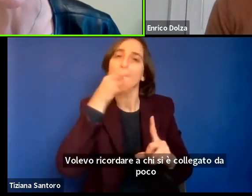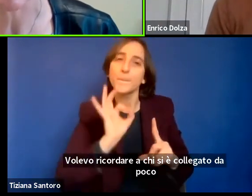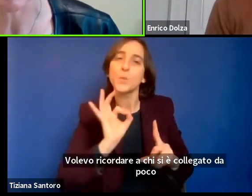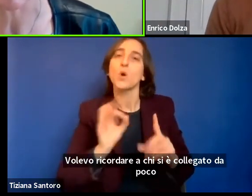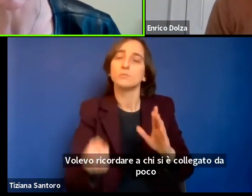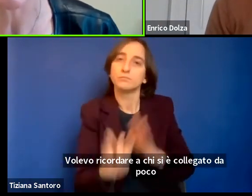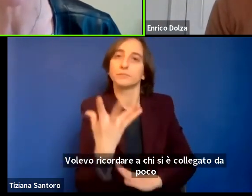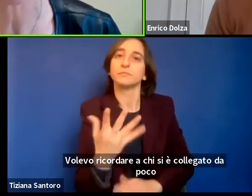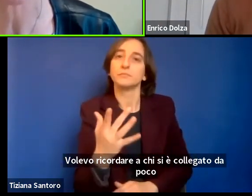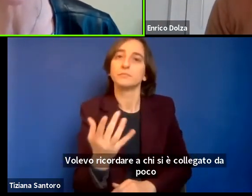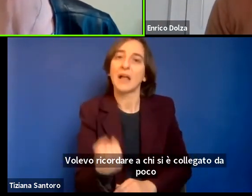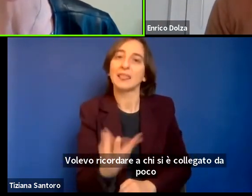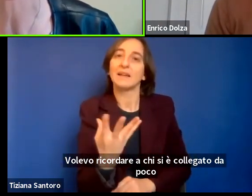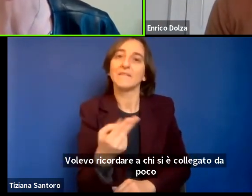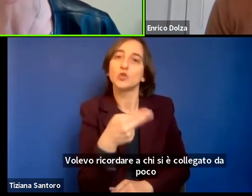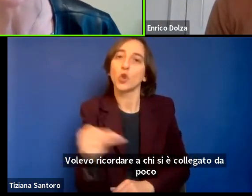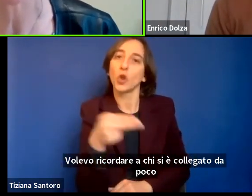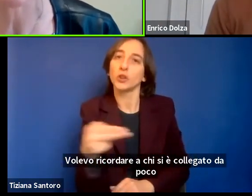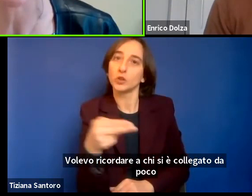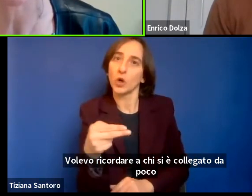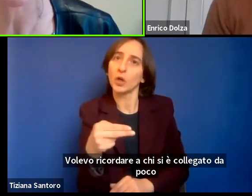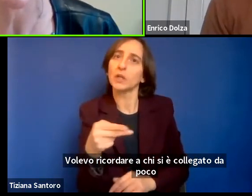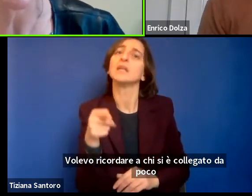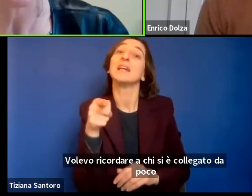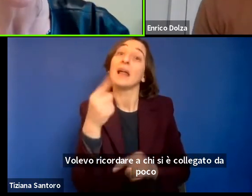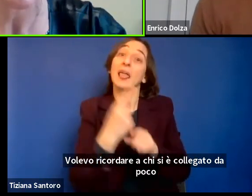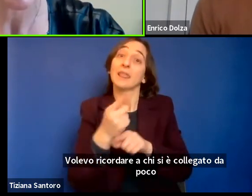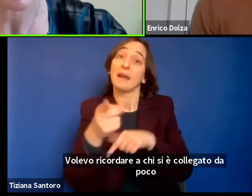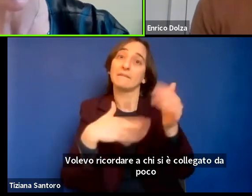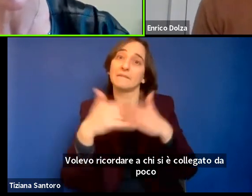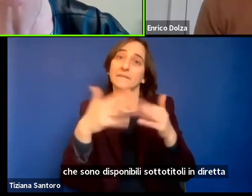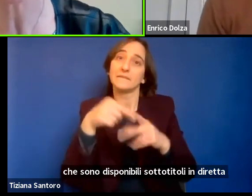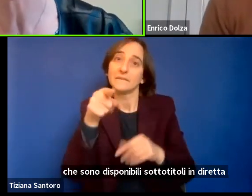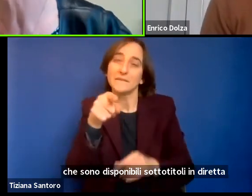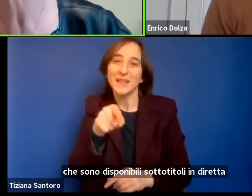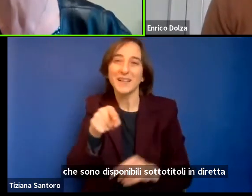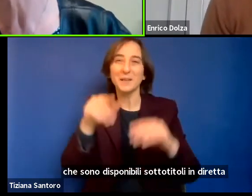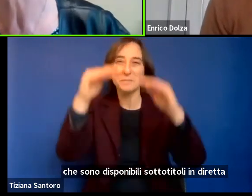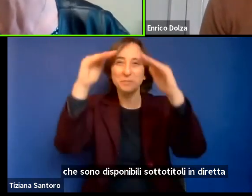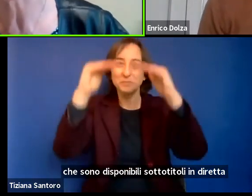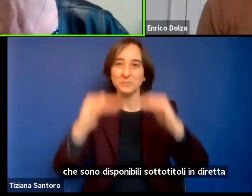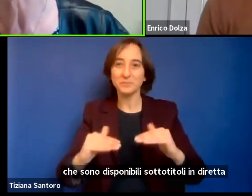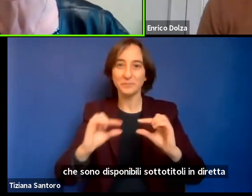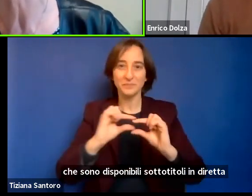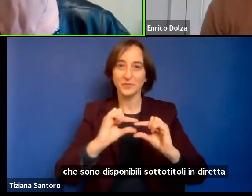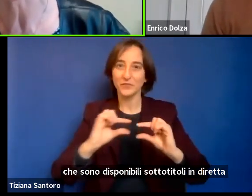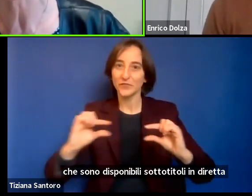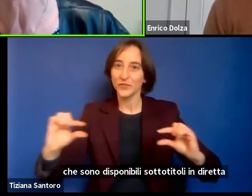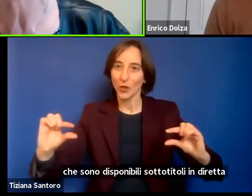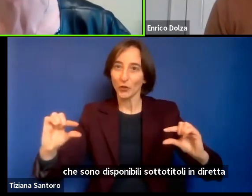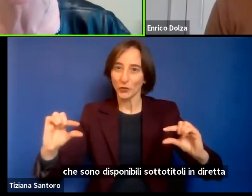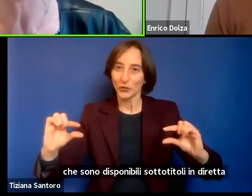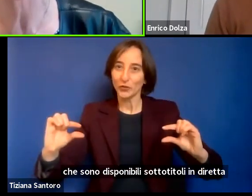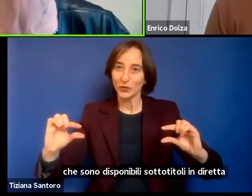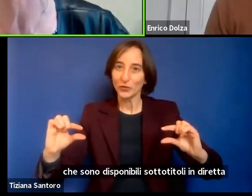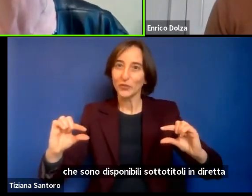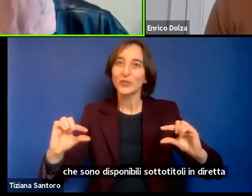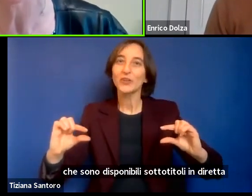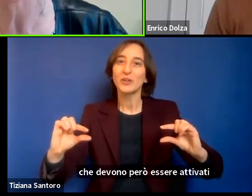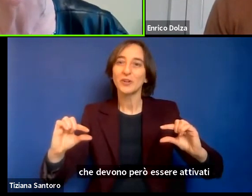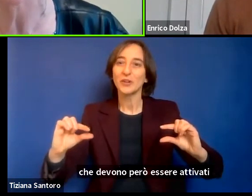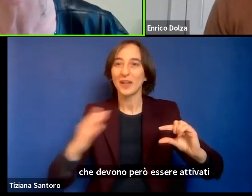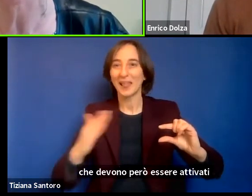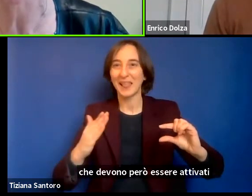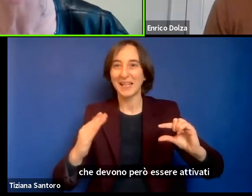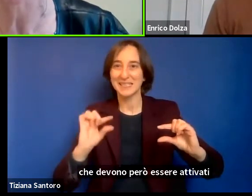in diretta, che devono però essere attivati a partire dallo strumento che trovate in fondo al vostro schermo sulla